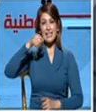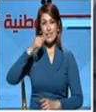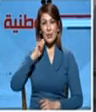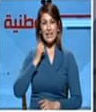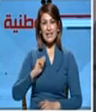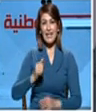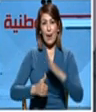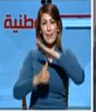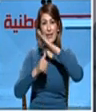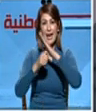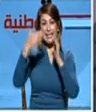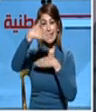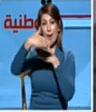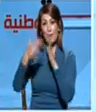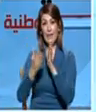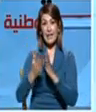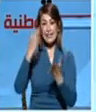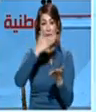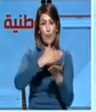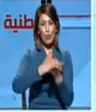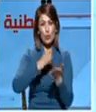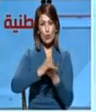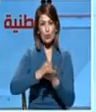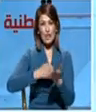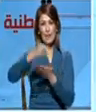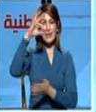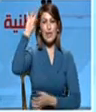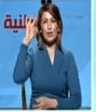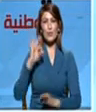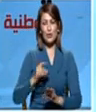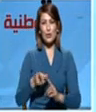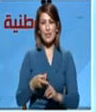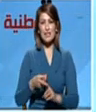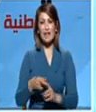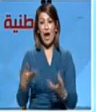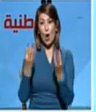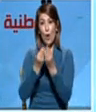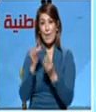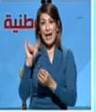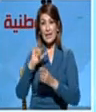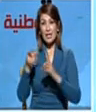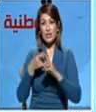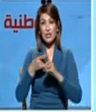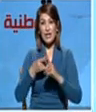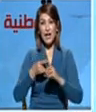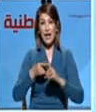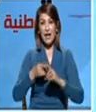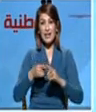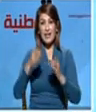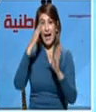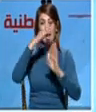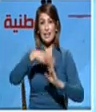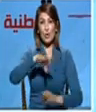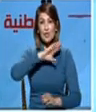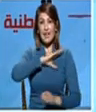تعرفوا مرحبا رئيس مركز الحلفاء بالبريد التونسي اه ومعالي احمد بن حسين المكلف بالاعلام بوزاره التكنولوجيا الاتصال جهه اخرى شويه